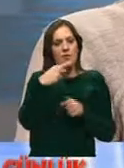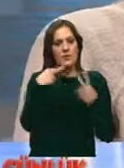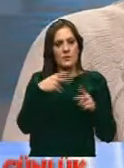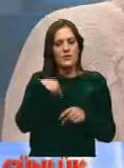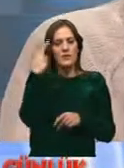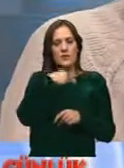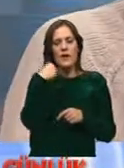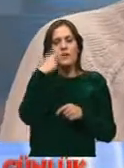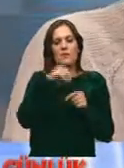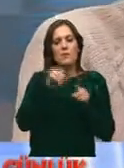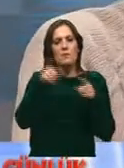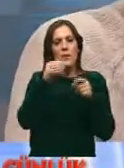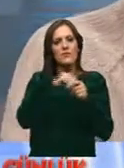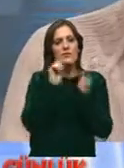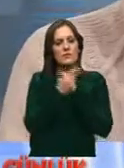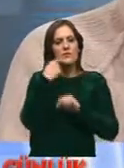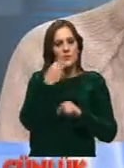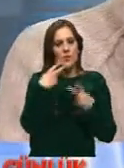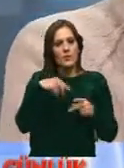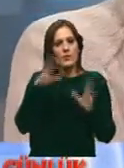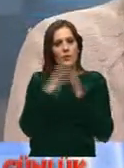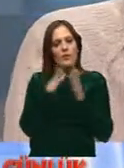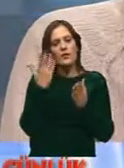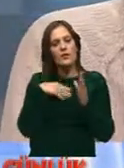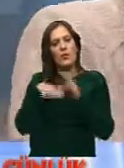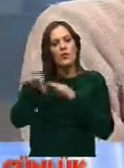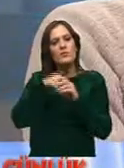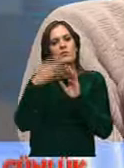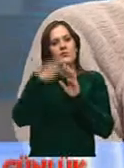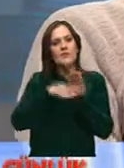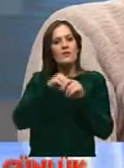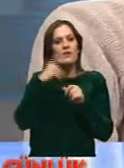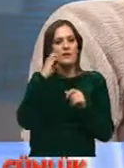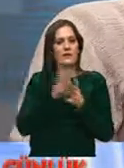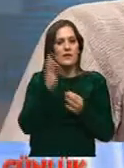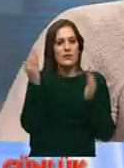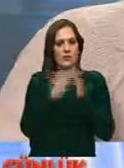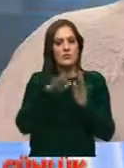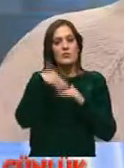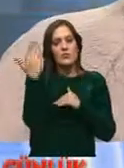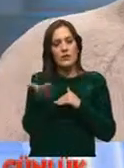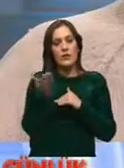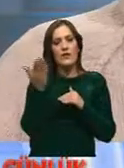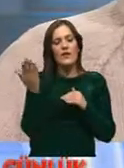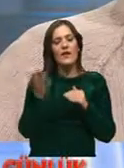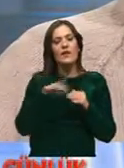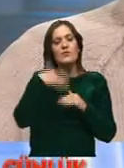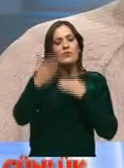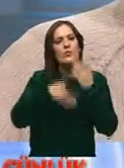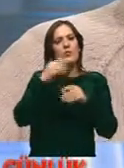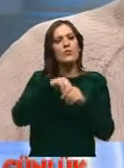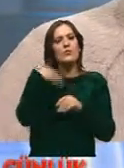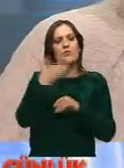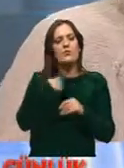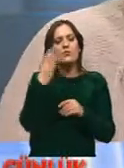söyleyebileceği şarkılar, türküler, marşlar söylenmeli ve de o gruba ya da o sınıfa ya da o koroya da o insana uygun. Sonra daha yani nice sonra çok